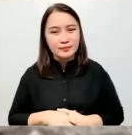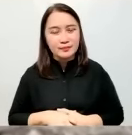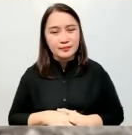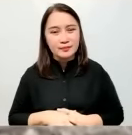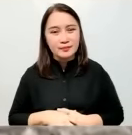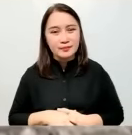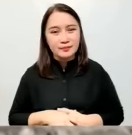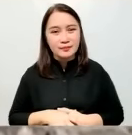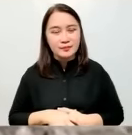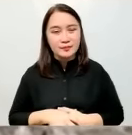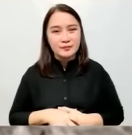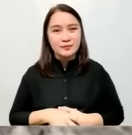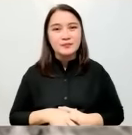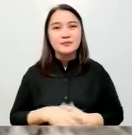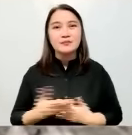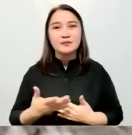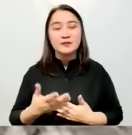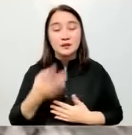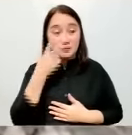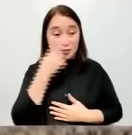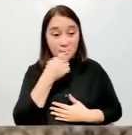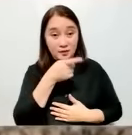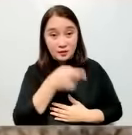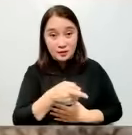Oras na may makitang bakas ng katawan,